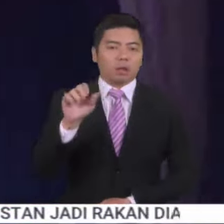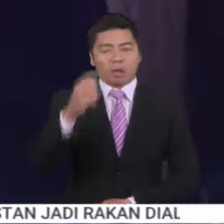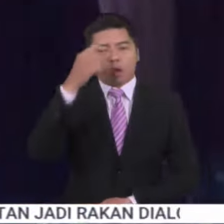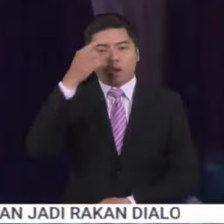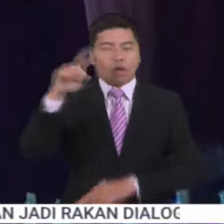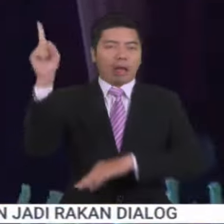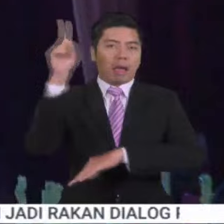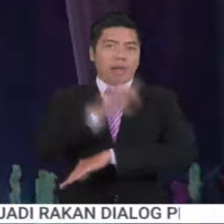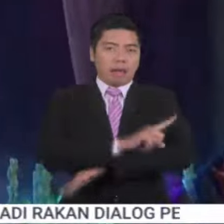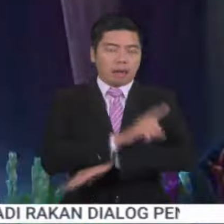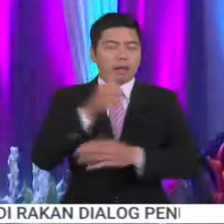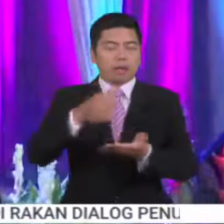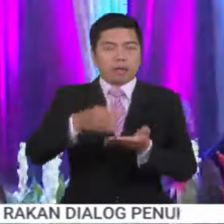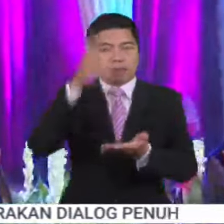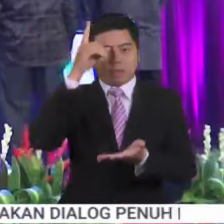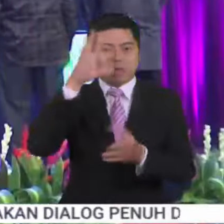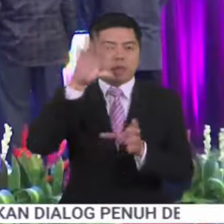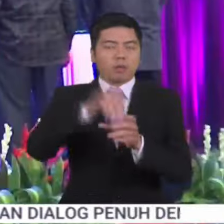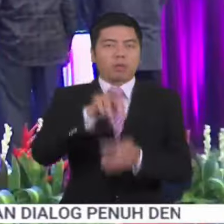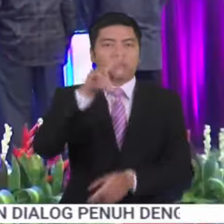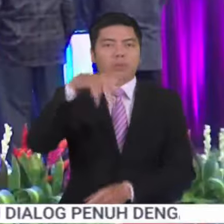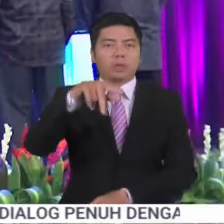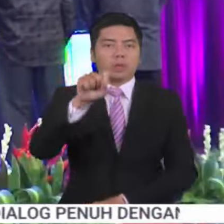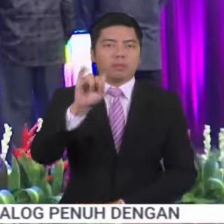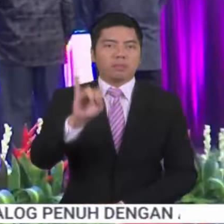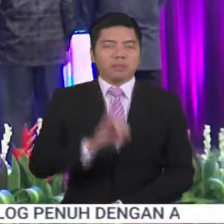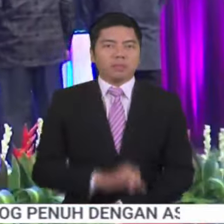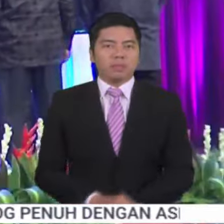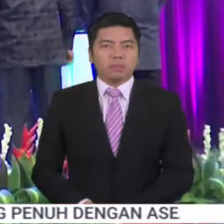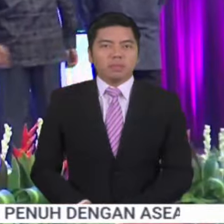Hari Akademia Negara di UPSI.